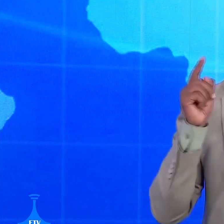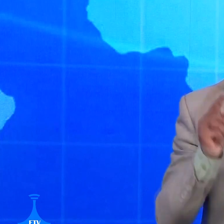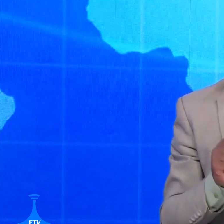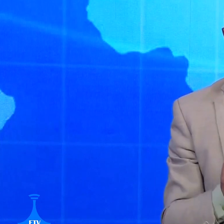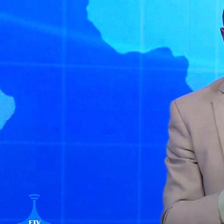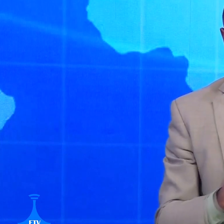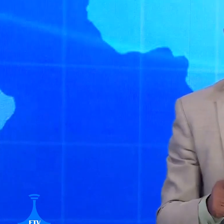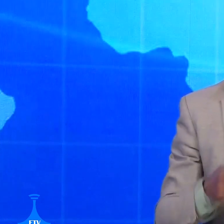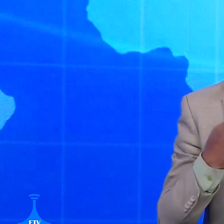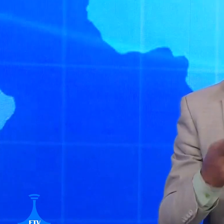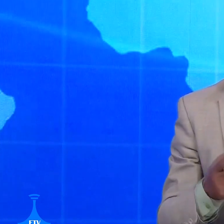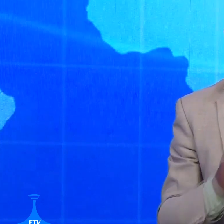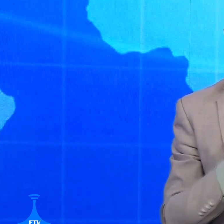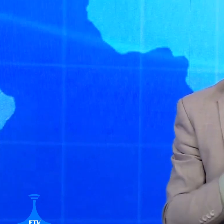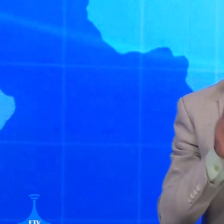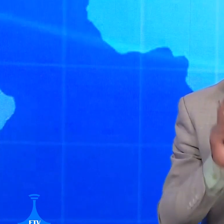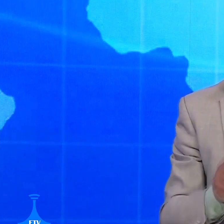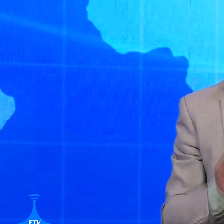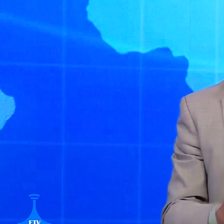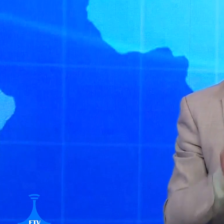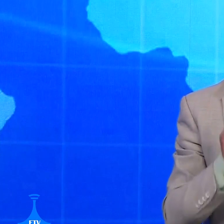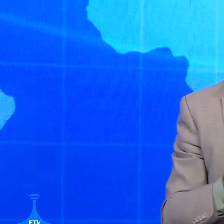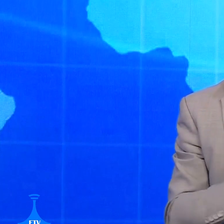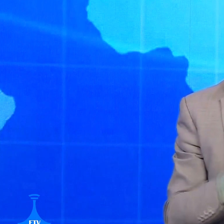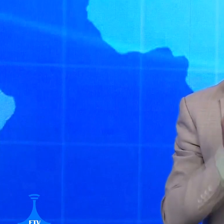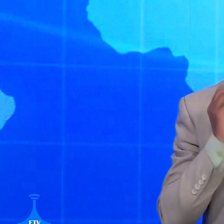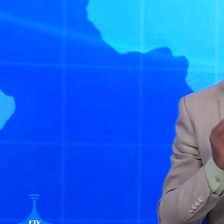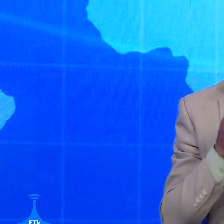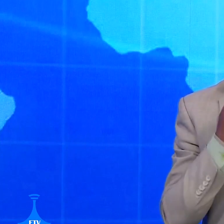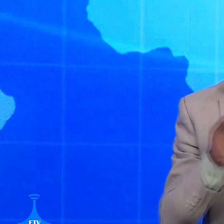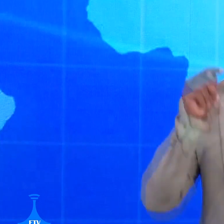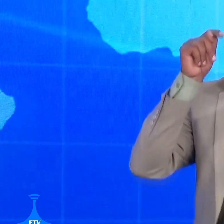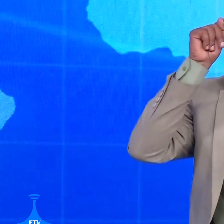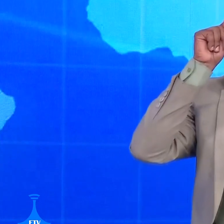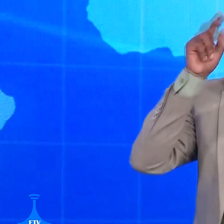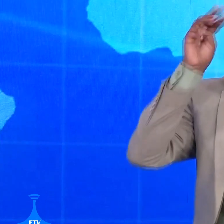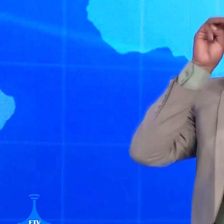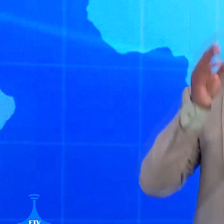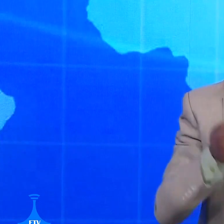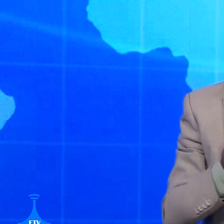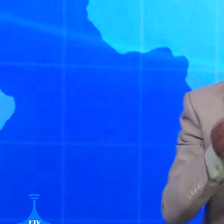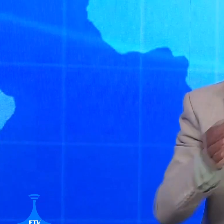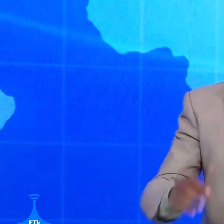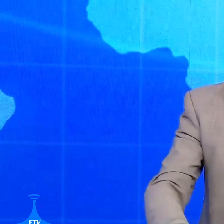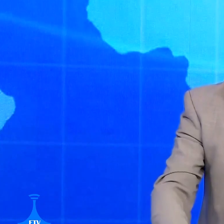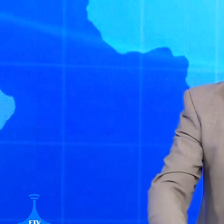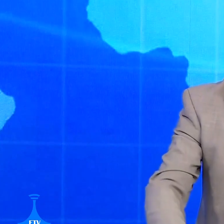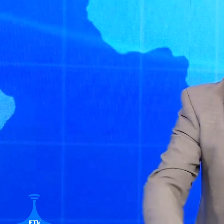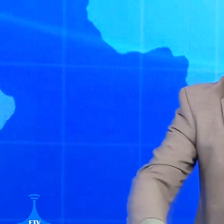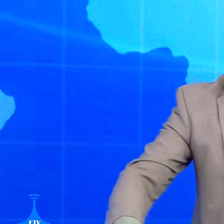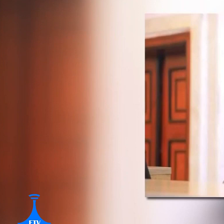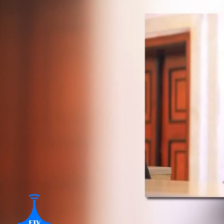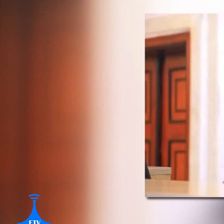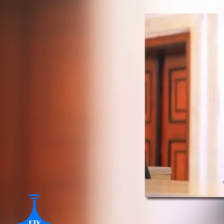የጋራ እቅድ በተመለከተ ሊሰሩ እንደሚገባ የተወካዮች ምክር ቤት አፈ ጉባኤ ታገሰ ጫፎ ገልጸዋል።